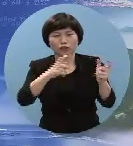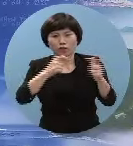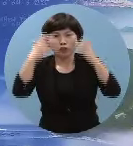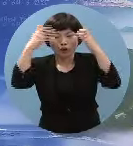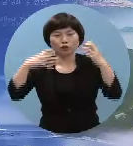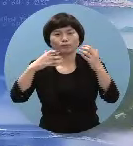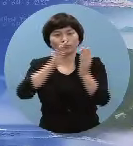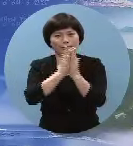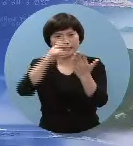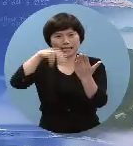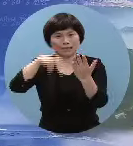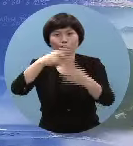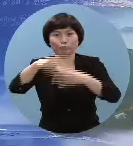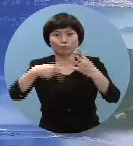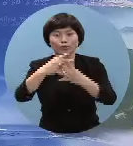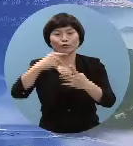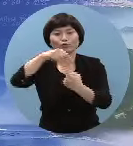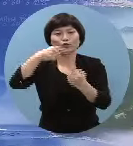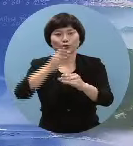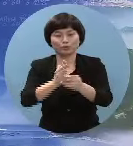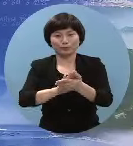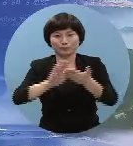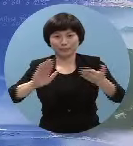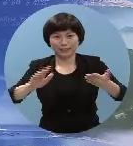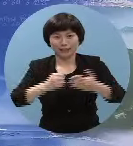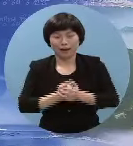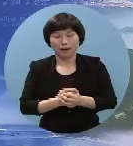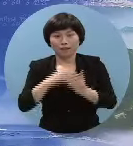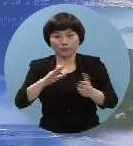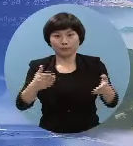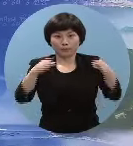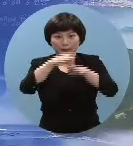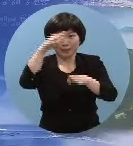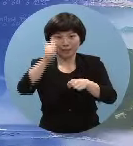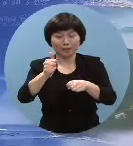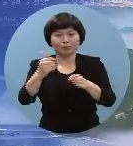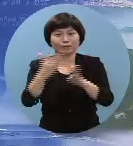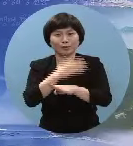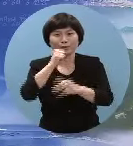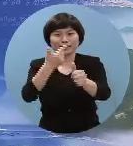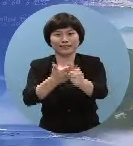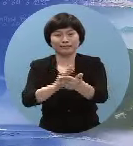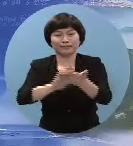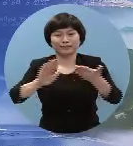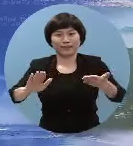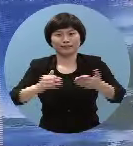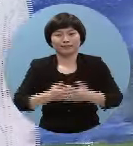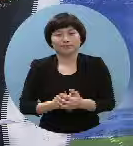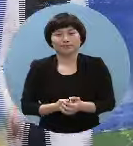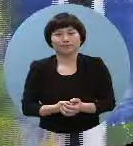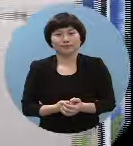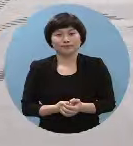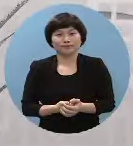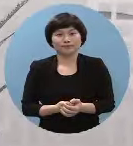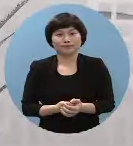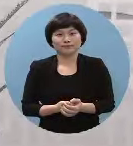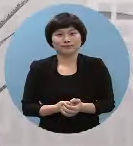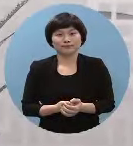다양한 여름 독서 프로그램을 운영하고 있습니다. 전남도립도서관 노래영 관장입니다.